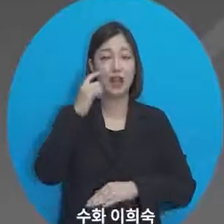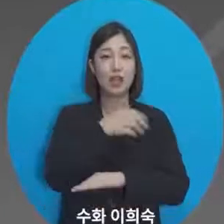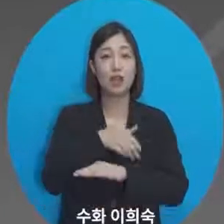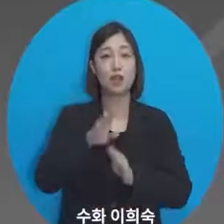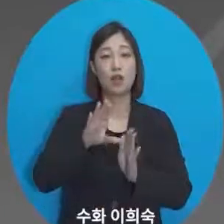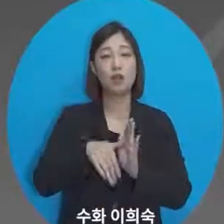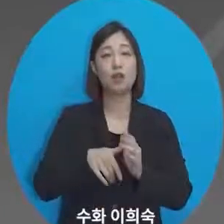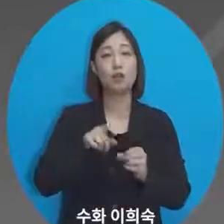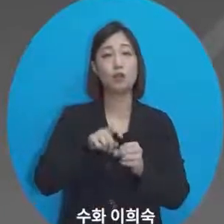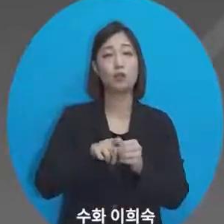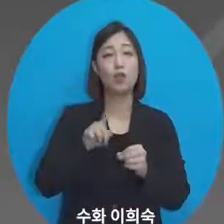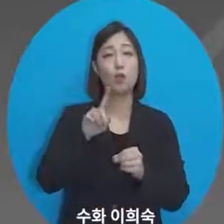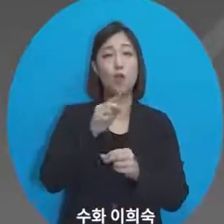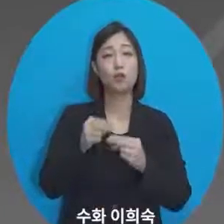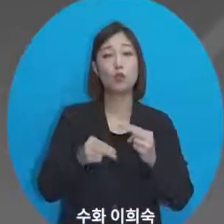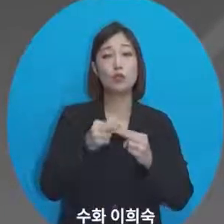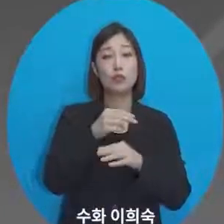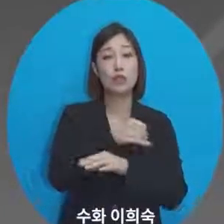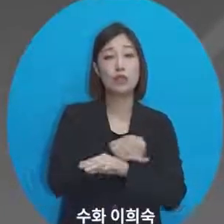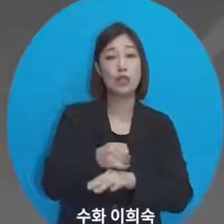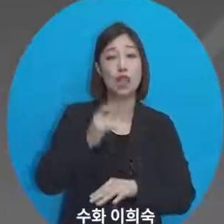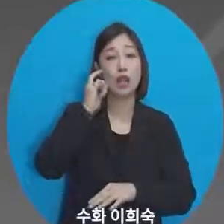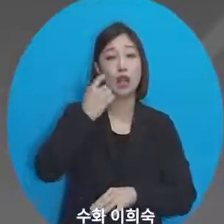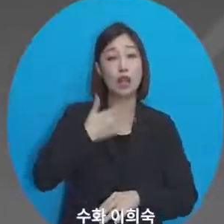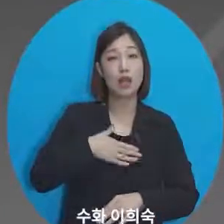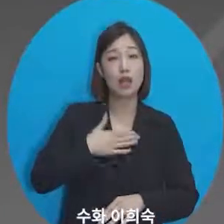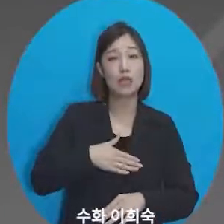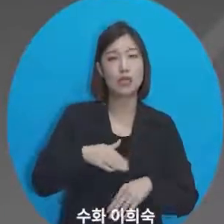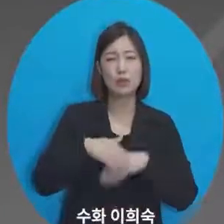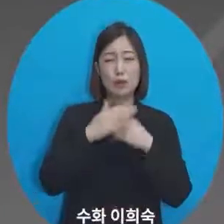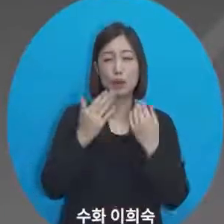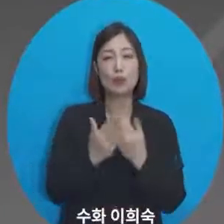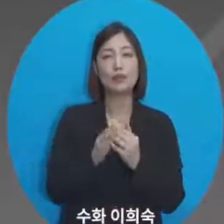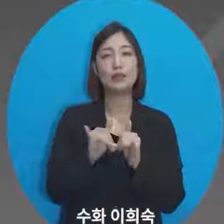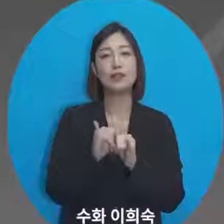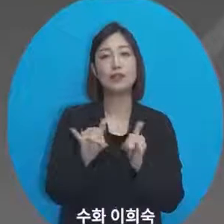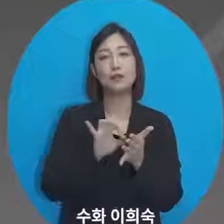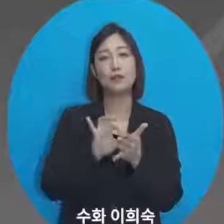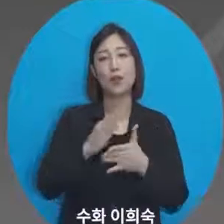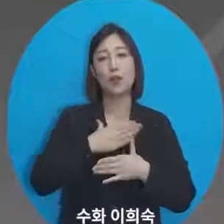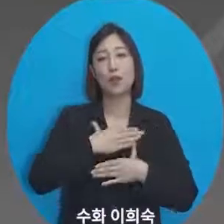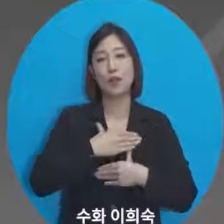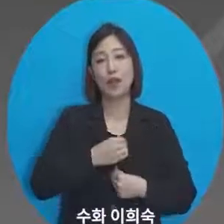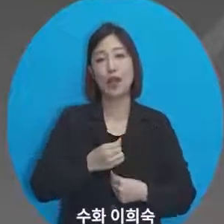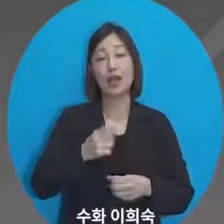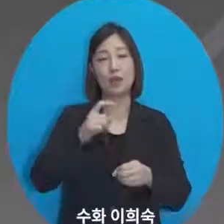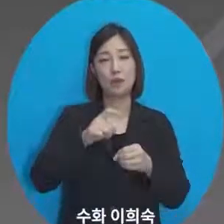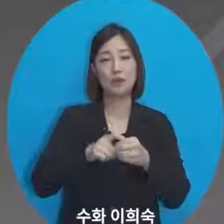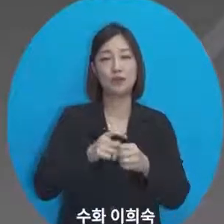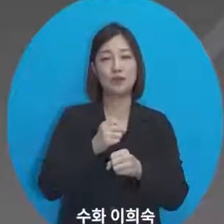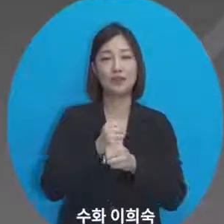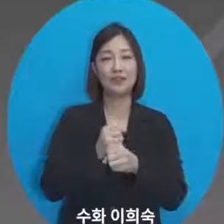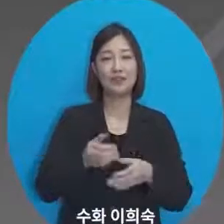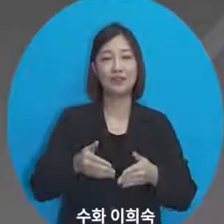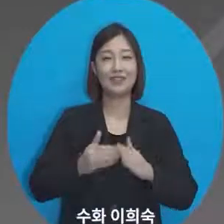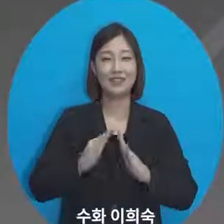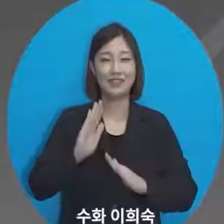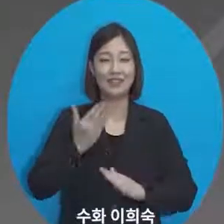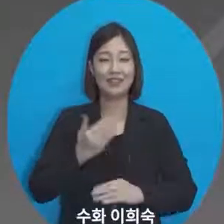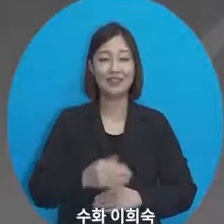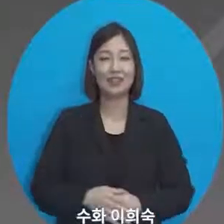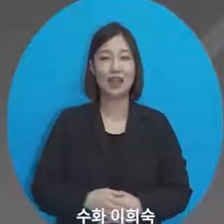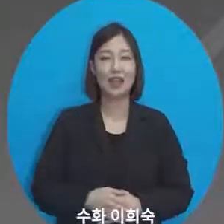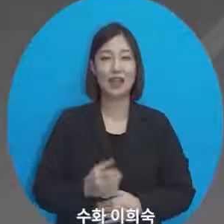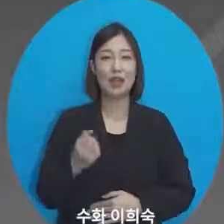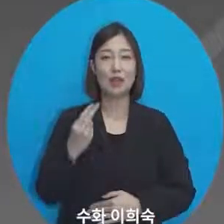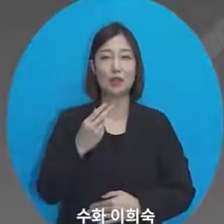누구라도 사용하기 편리한 터미널의 빌딩을 목표로 계획을 하였고, 계획 단계에서부터 장애인 등이 멤버가 된